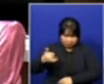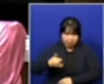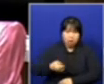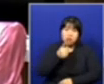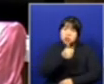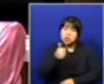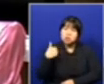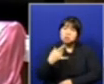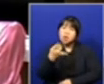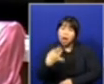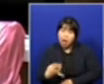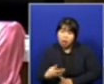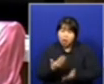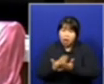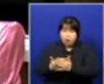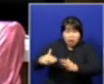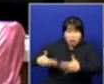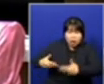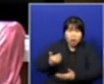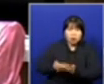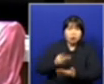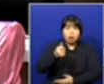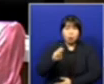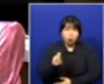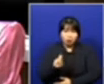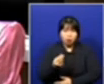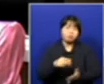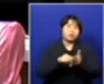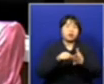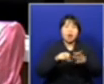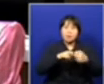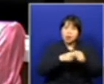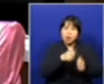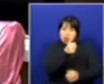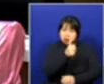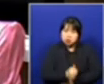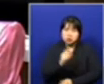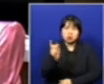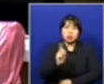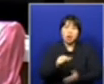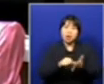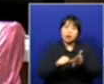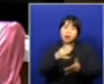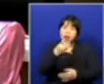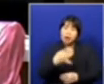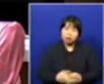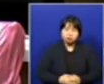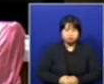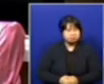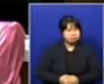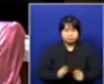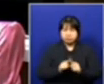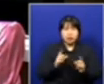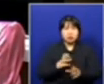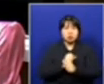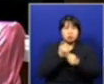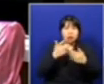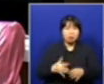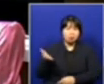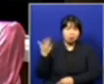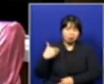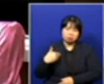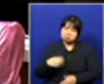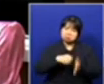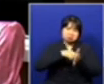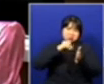ท่านหาเงินได้มากน้อยขนาดไหนท่านแก้ปัญหาได้อย่างไรแต่โดยสรุปแล้วที่ผ่านมาสอบตกหมด